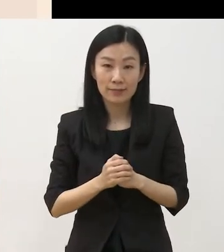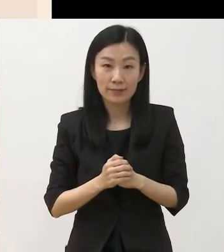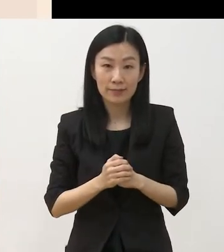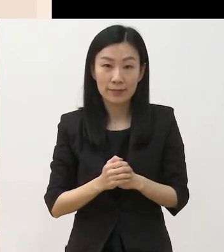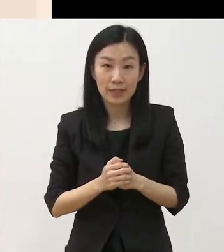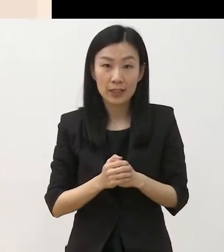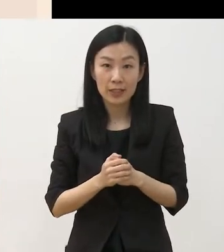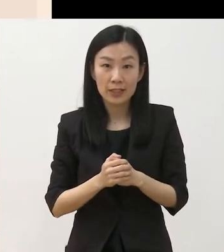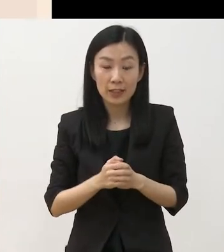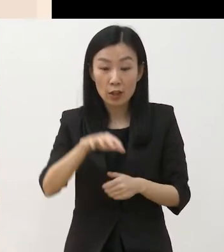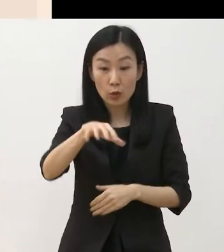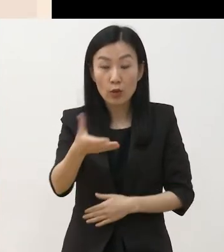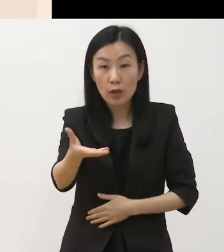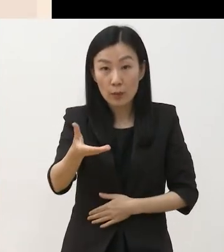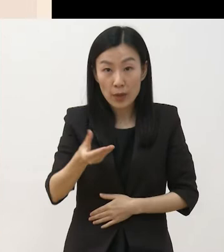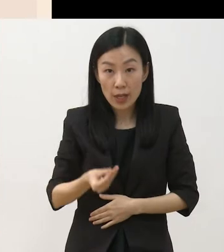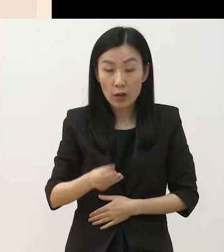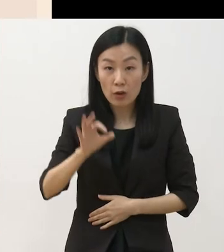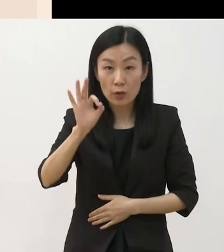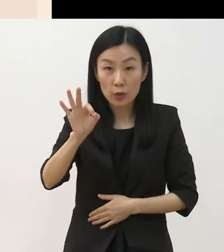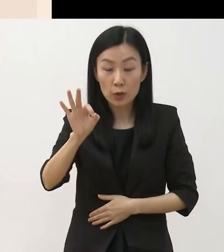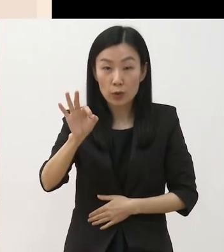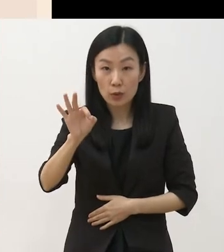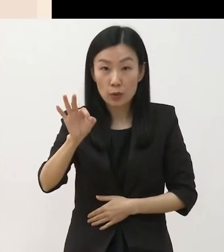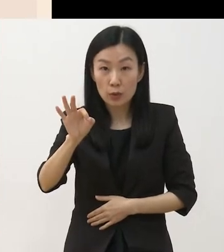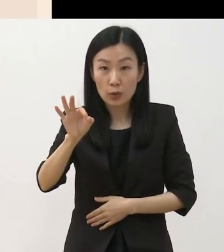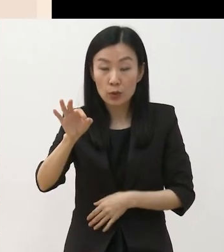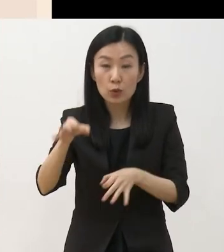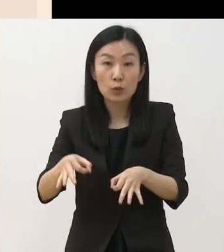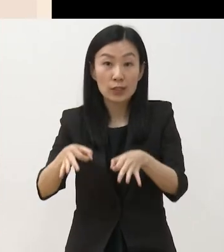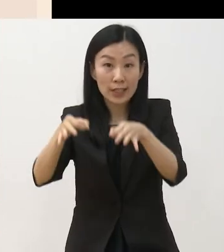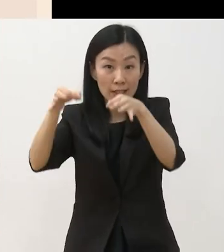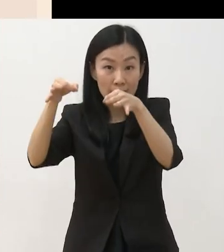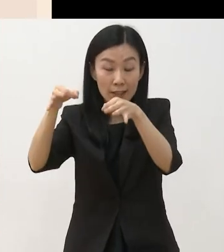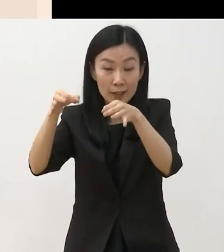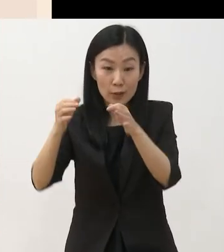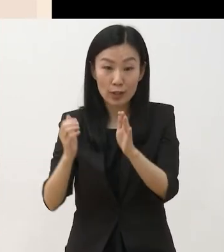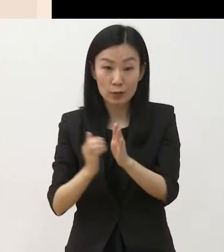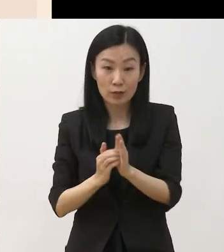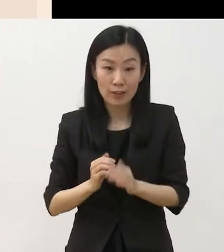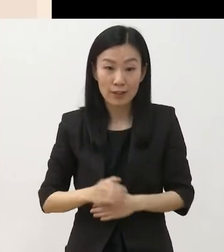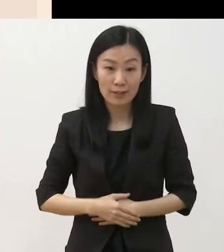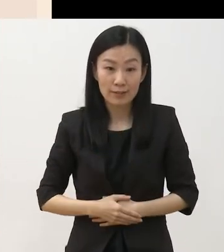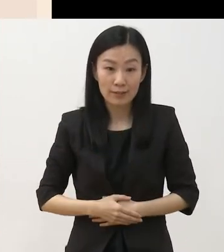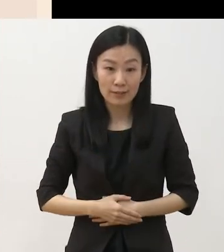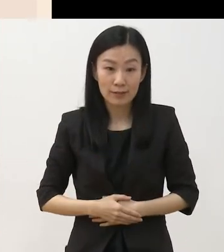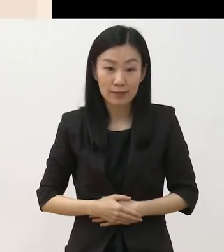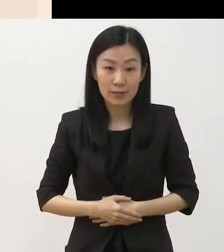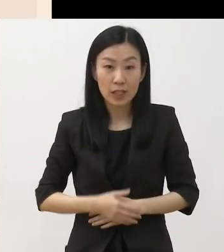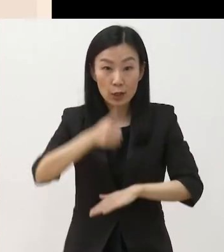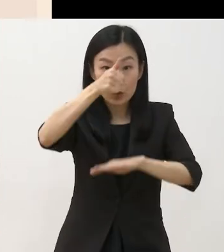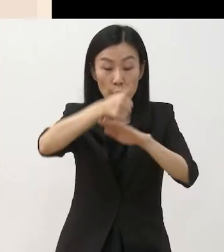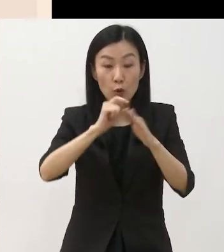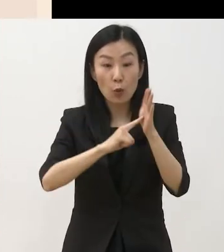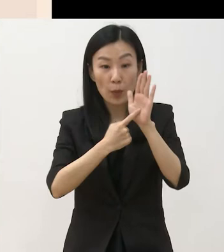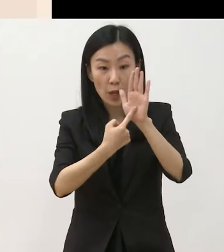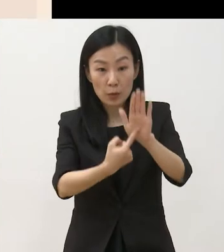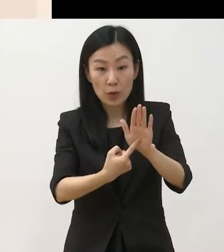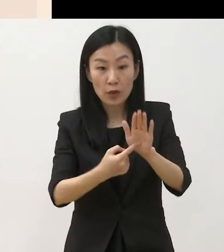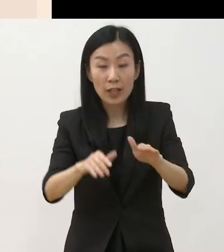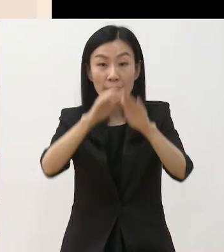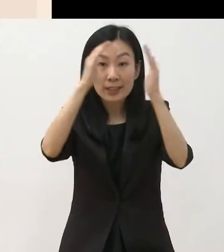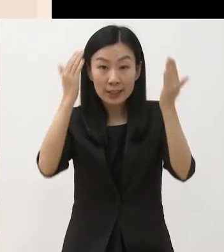대관 미지원에 따른 지원금이 좀 상향되었다라고 보시면 될것 같고요. 그 다음에 최종 발표는